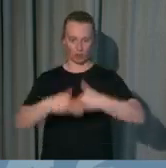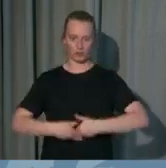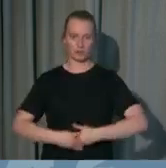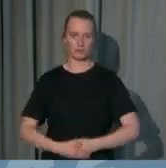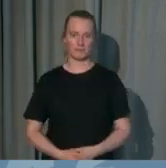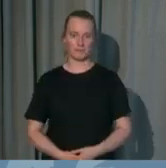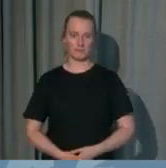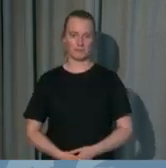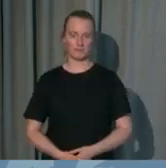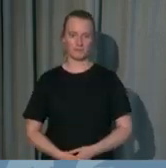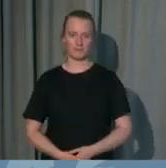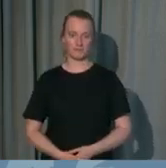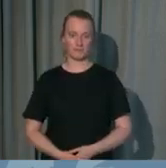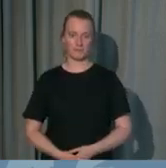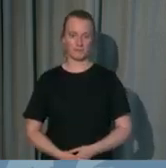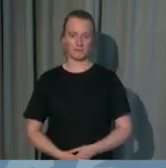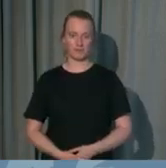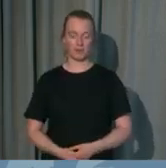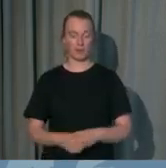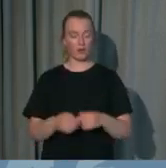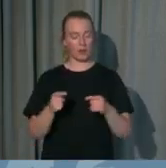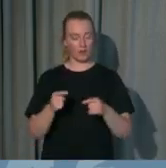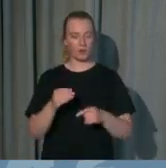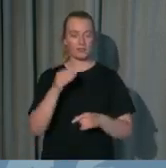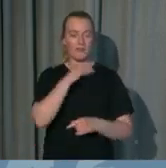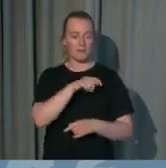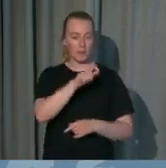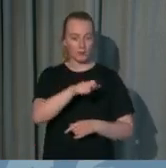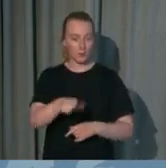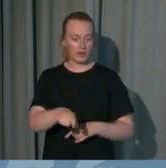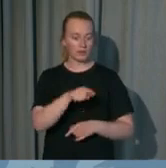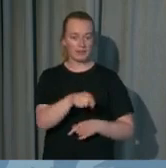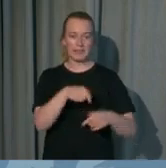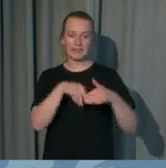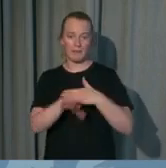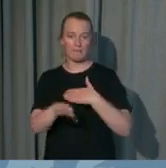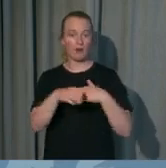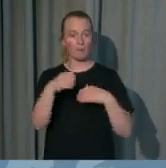Det farligere for skeive å gå hjem fra byen enn andre.